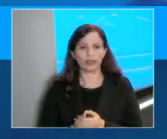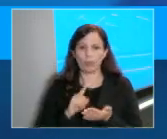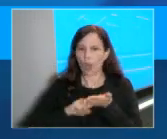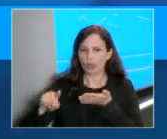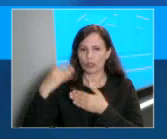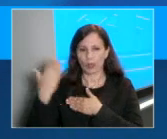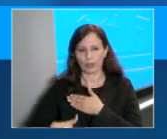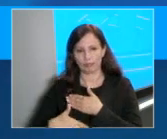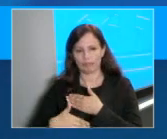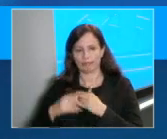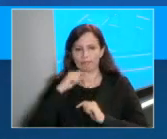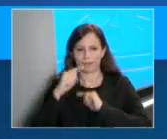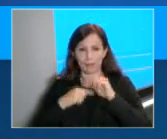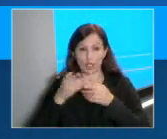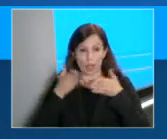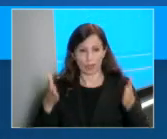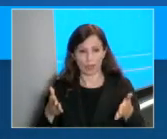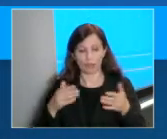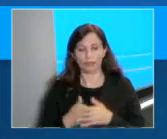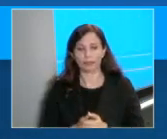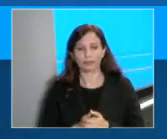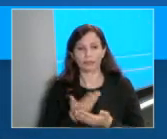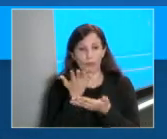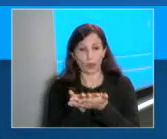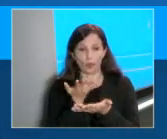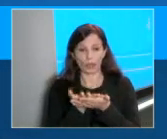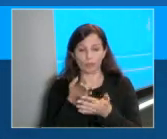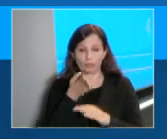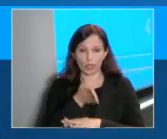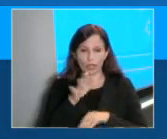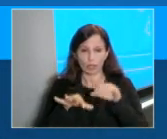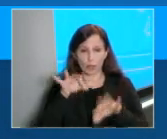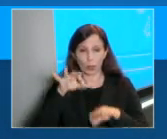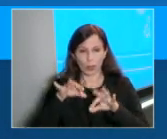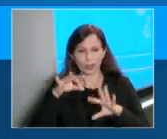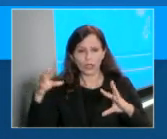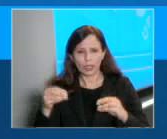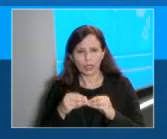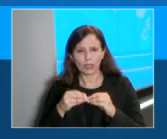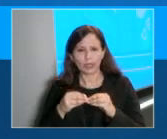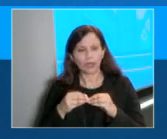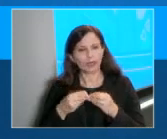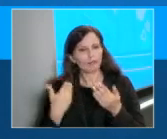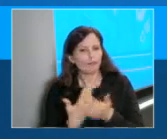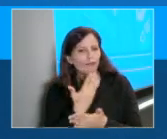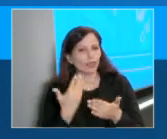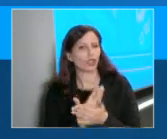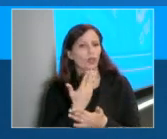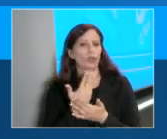בחודשים האחרונים, לפחות בשנה האחרונה. עצם העובדה שאנחנו נגיע למערכת הבחירות הבאה עם התרעננות של